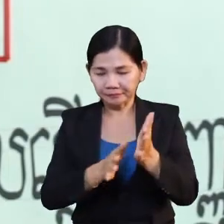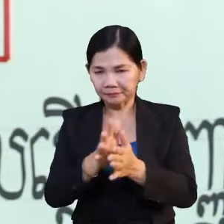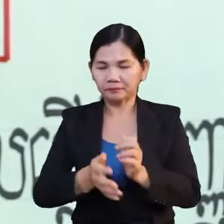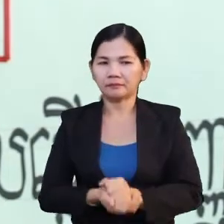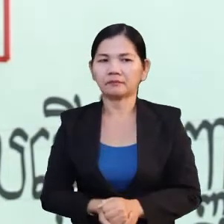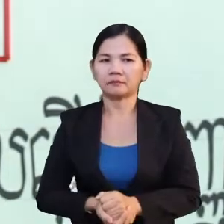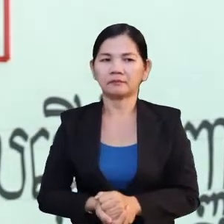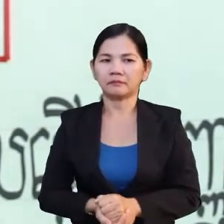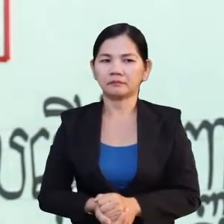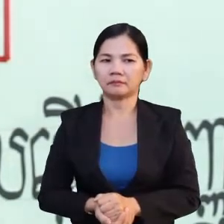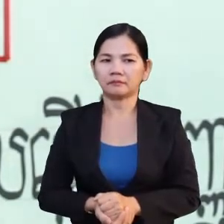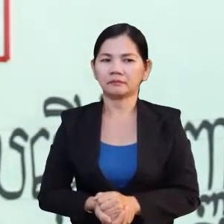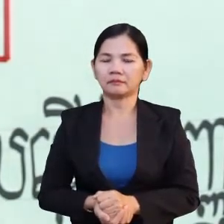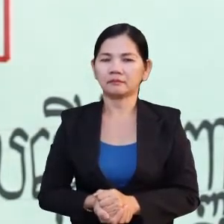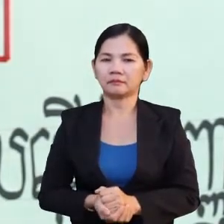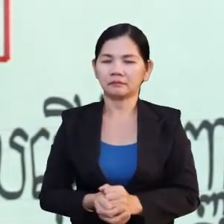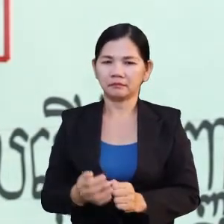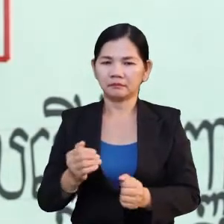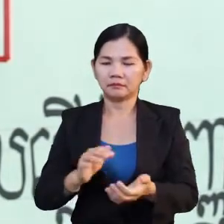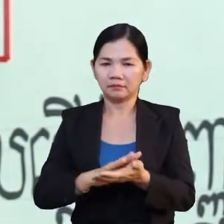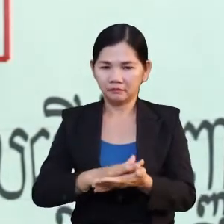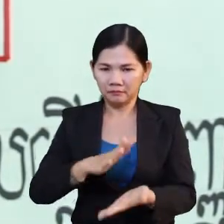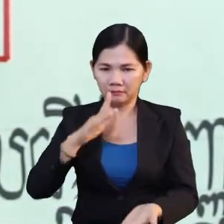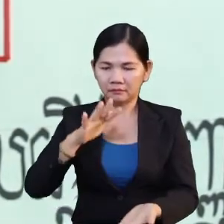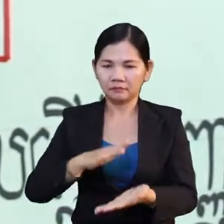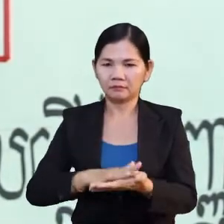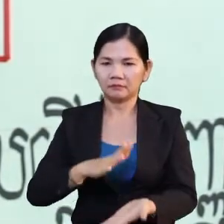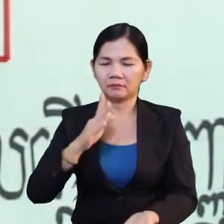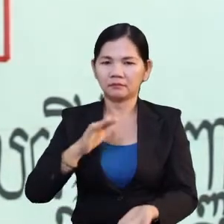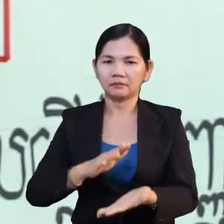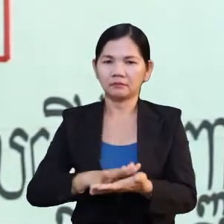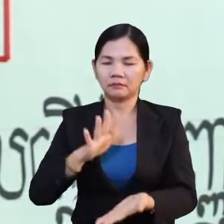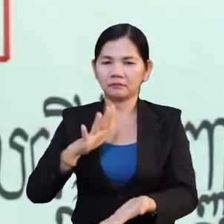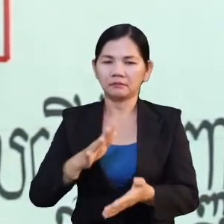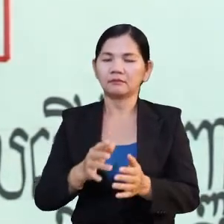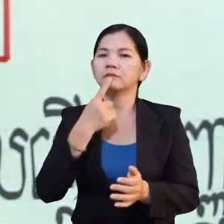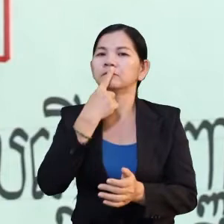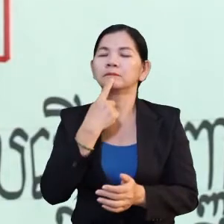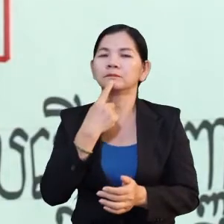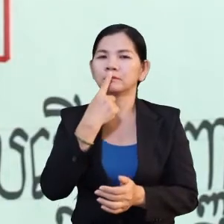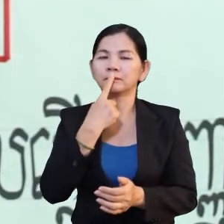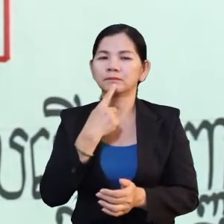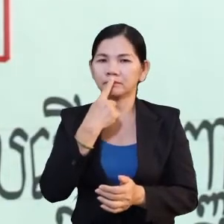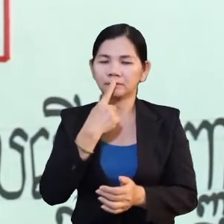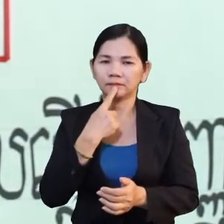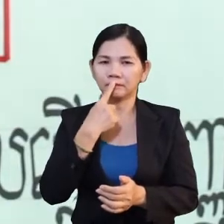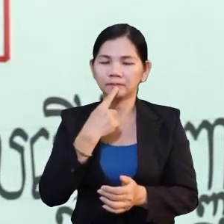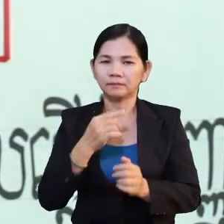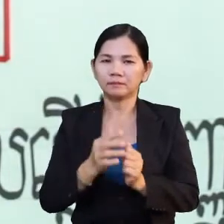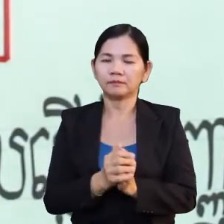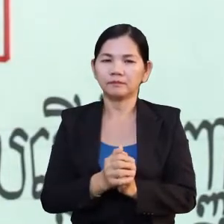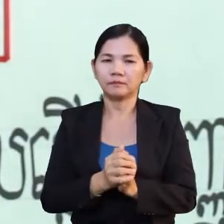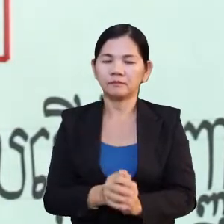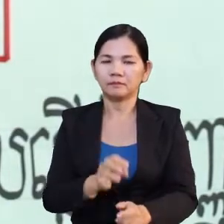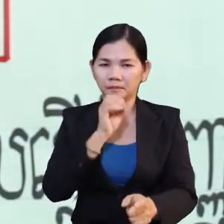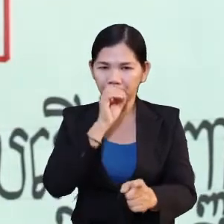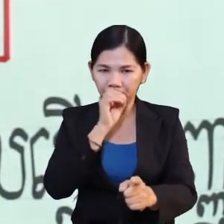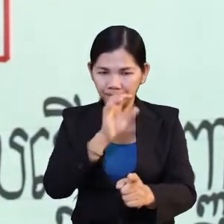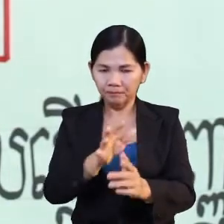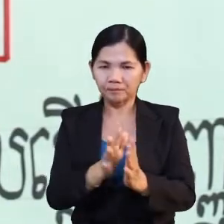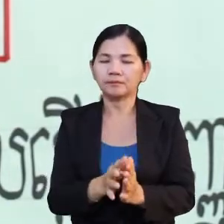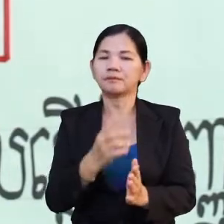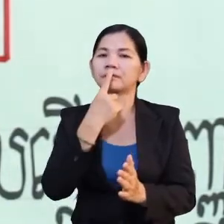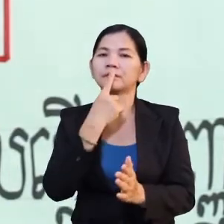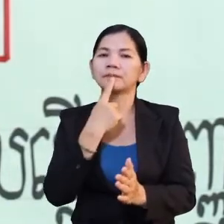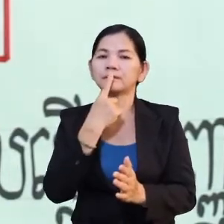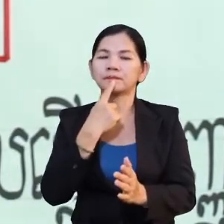រចាអញ្ចឹងភ្លើងសញ្ញានេះពណ៌អីគុនចាគឺពណ៌ក្រហមអញ្ចឹងកូនបញ្ជាក់ប្រាប់អ្នកគ្រូឡើងវិញមើលពណ៌ក្រ